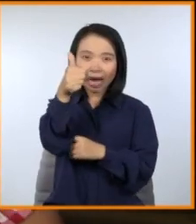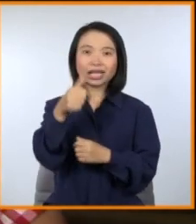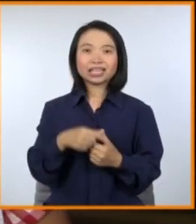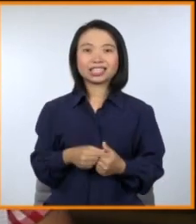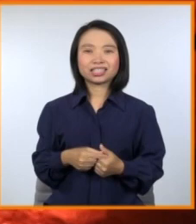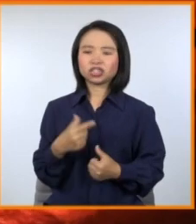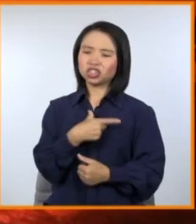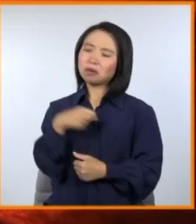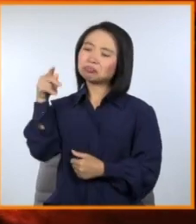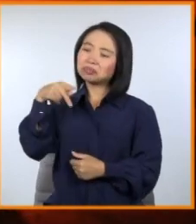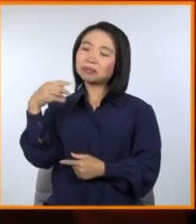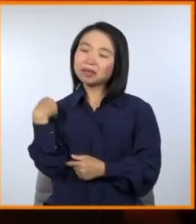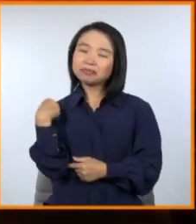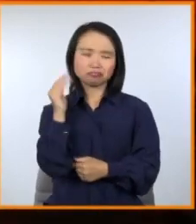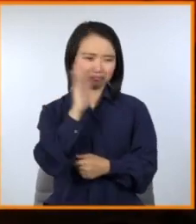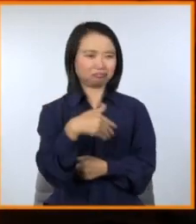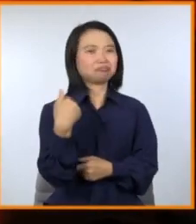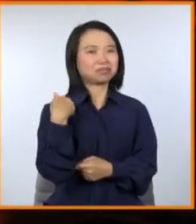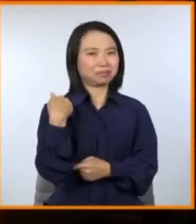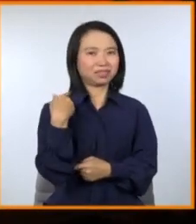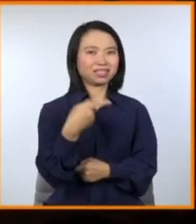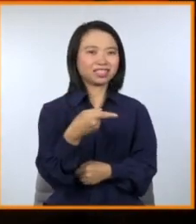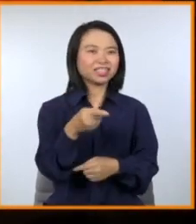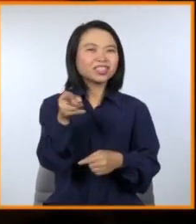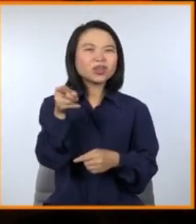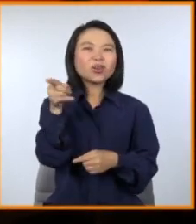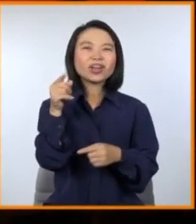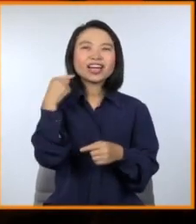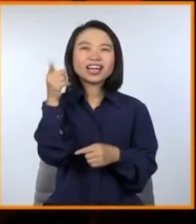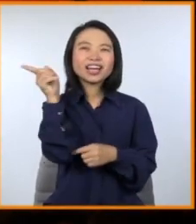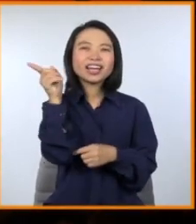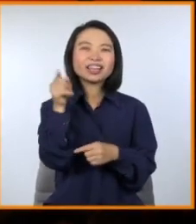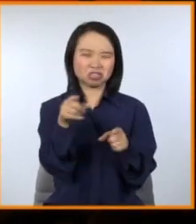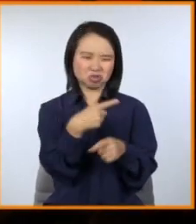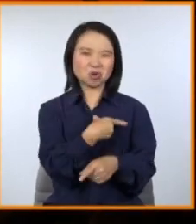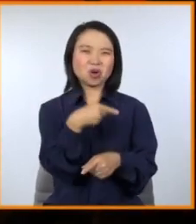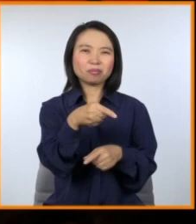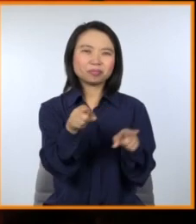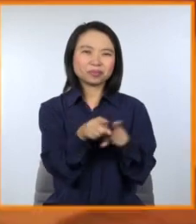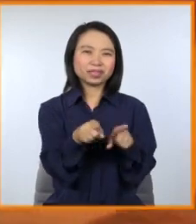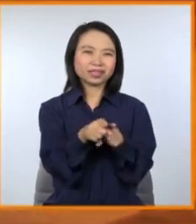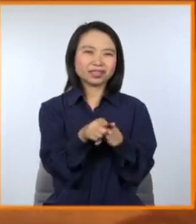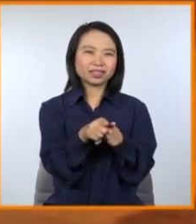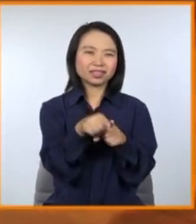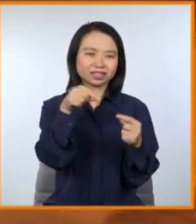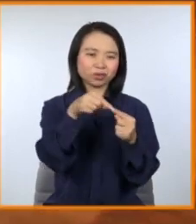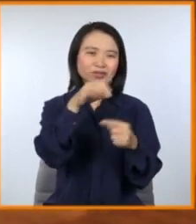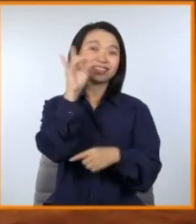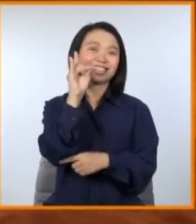วไหนชอบเป็นพิเศษไหมคะ มีค่ะเป็นตัวแรปเตอร์ค่ะคือในมีเรื่องจูราสสิกเวิ